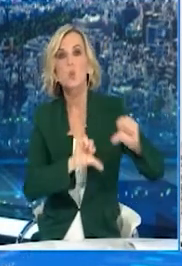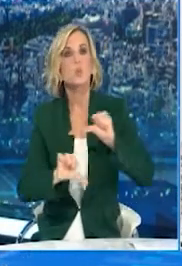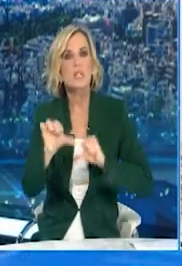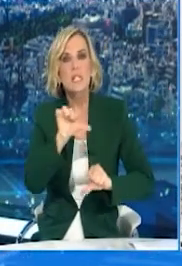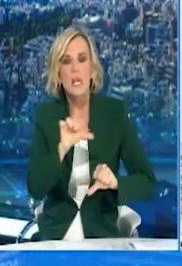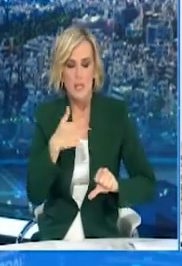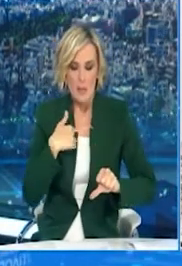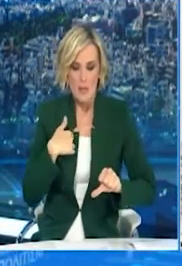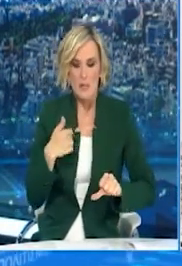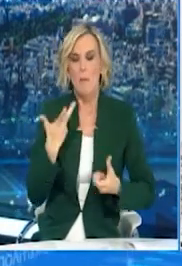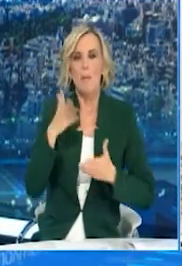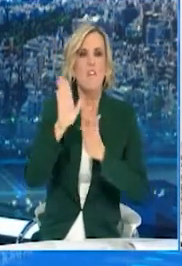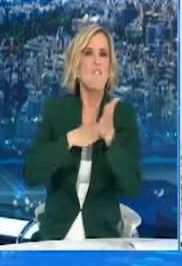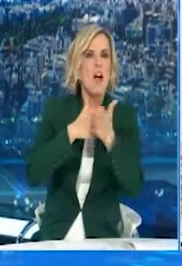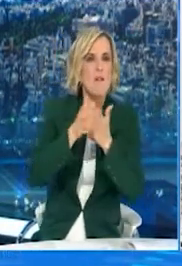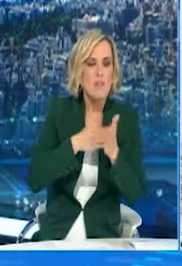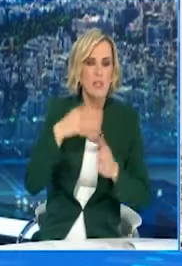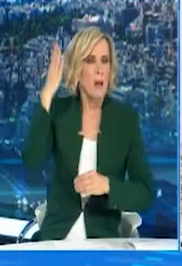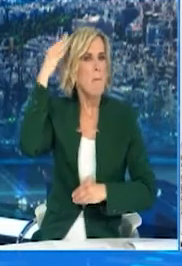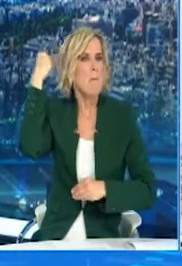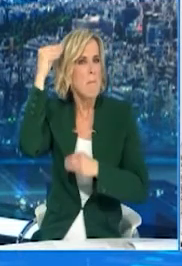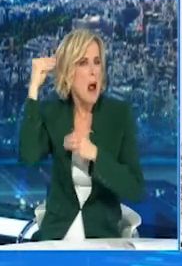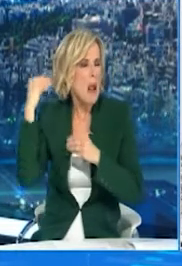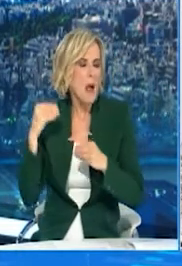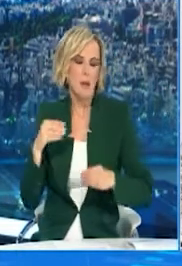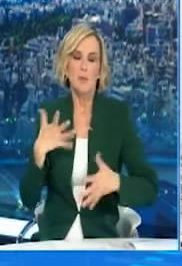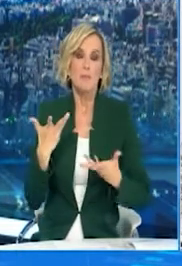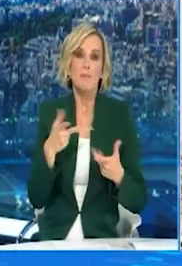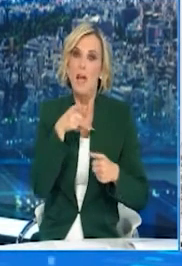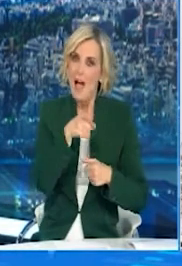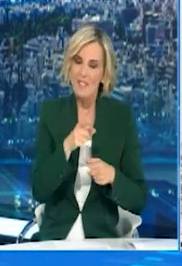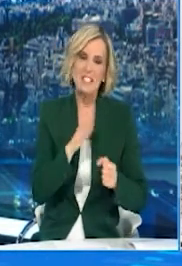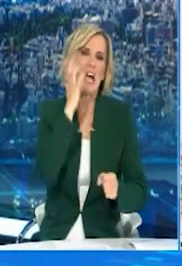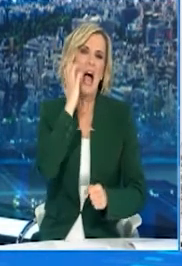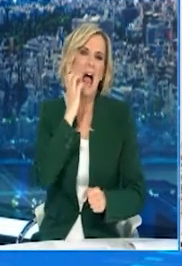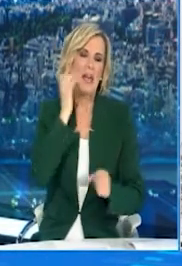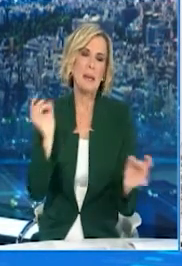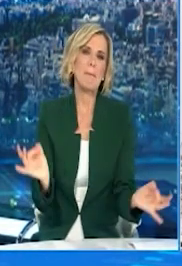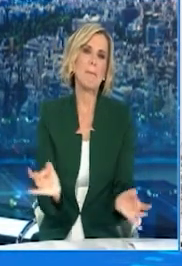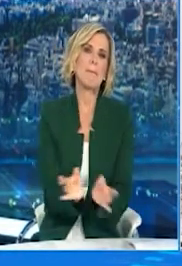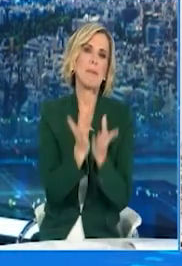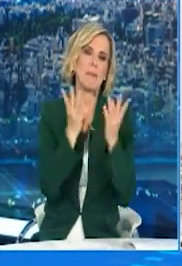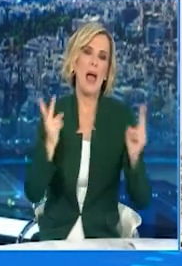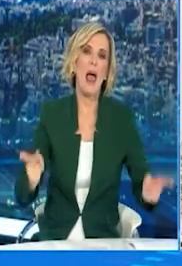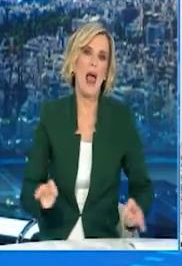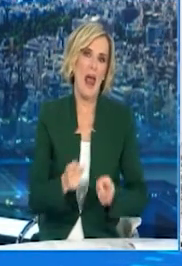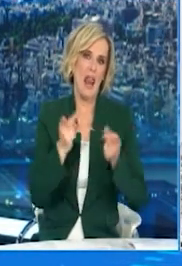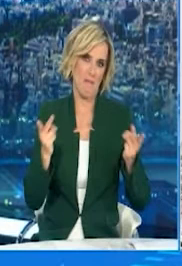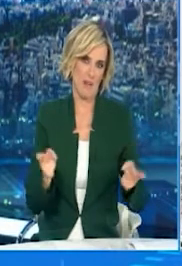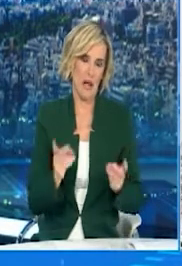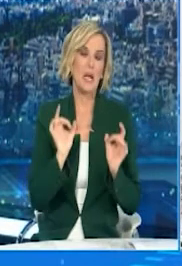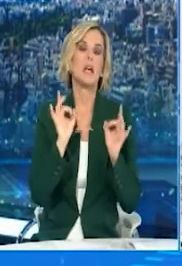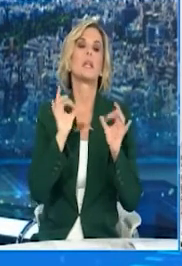δέρμα, βαφές, χρώματα, αυτές οι αλλεργίες, οι αλλεργικές αντιδράσεις δεν